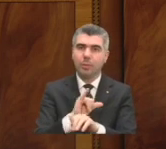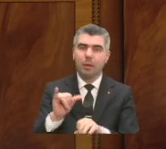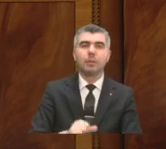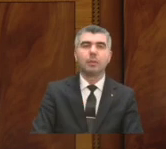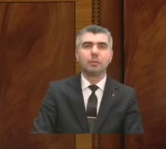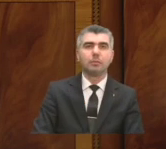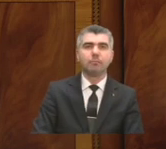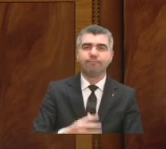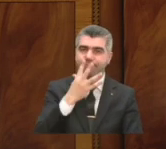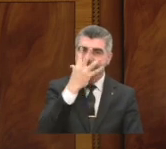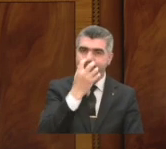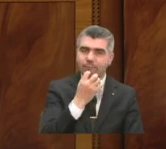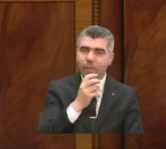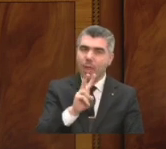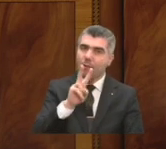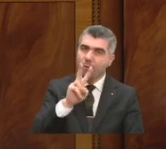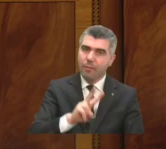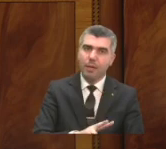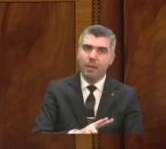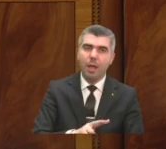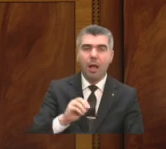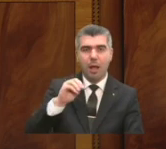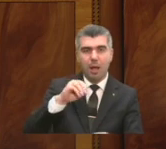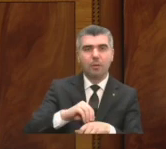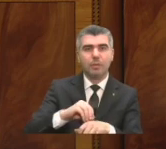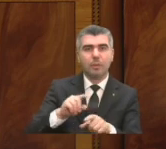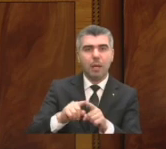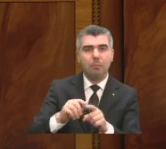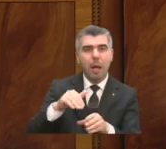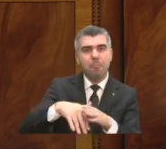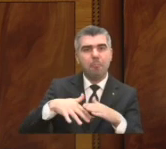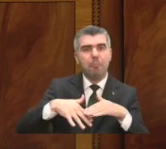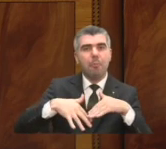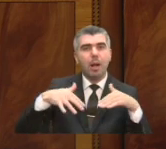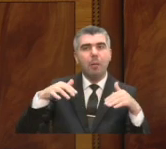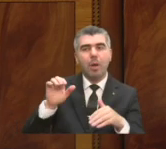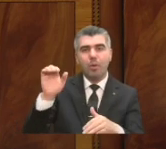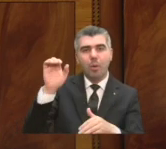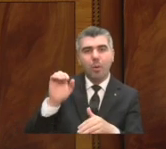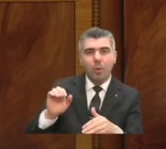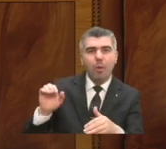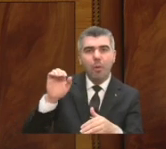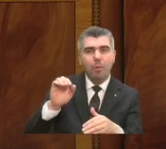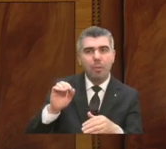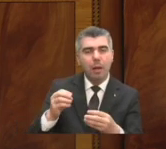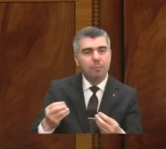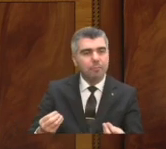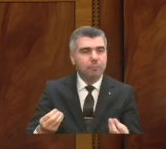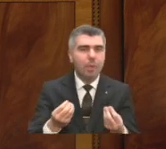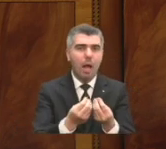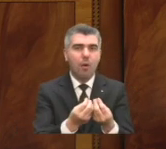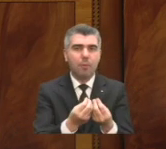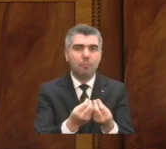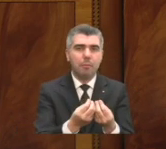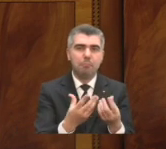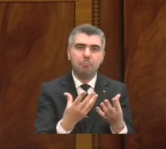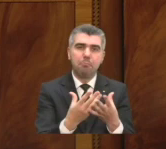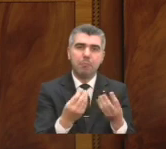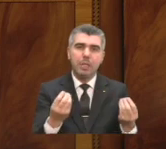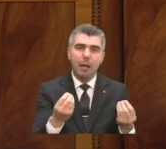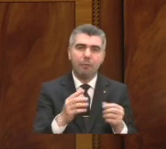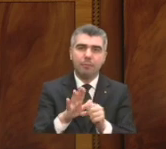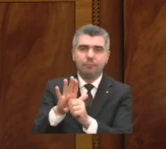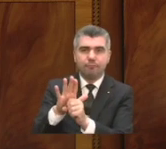نشهد انسياق أوساط عديدة في البرلمان الأوروبي مع هذا التوجه المسيء إلى سمعة